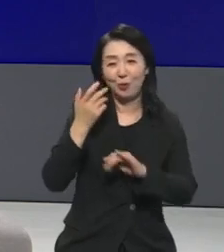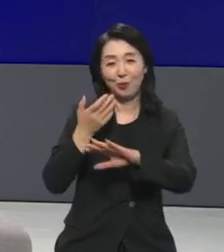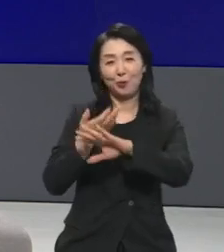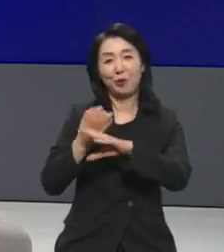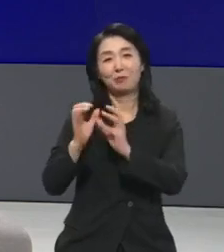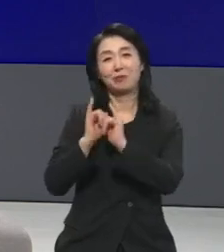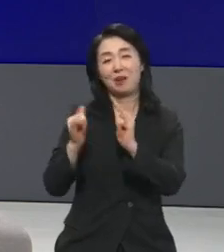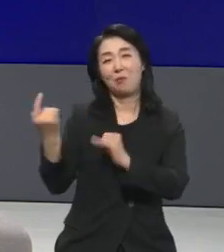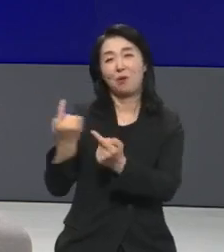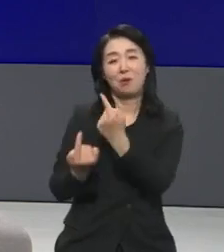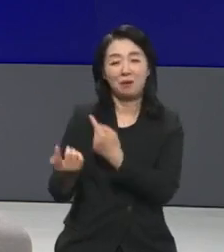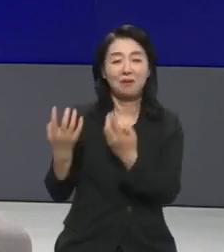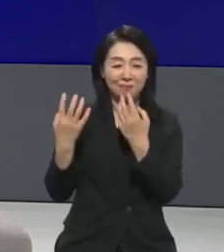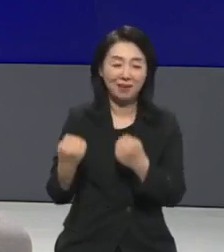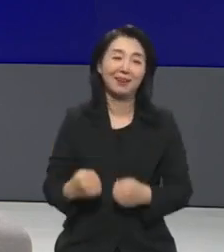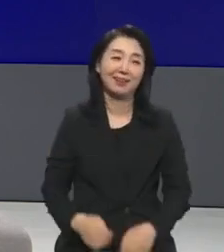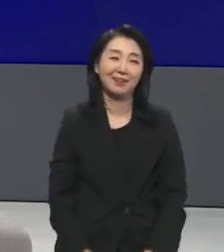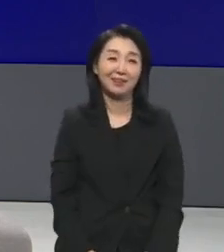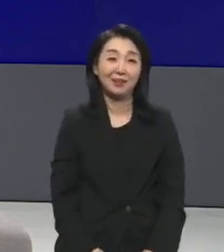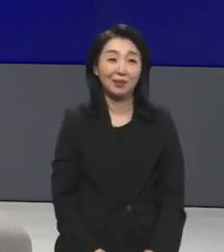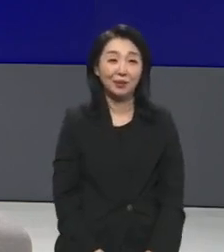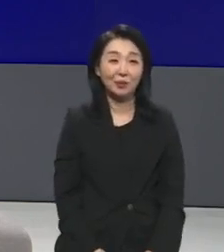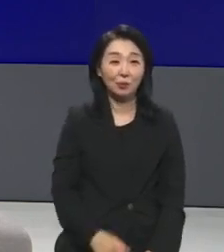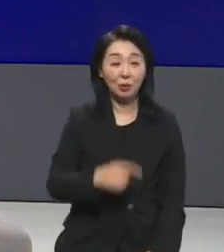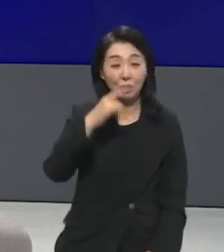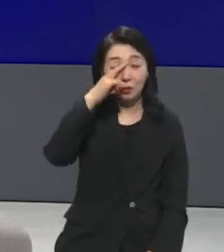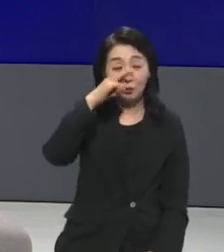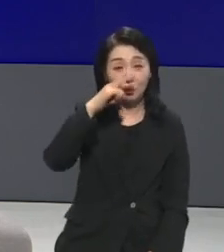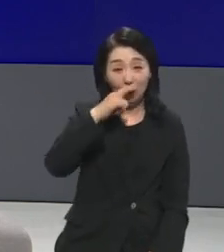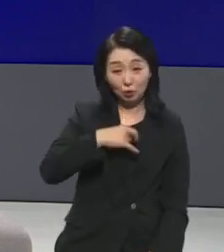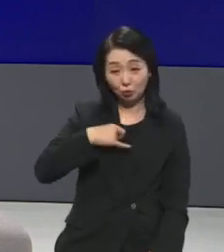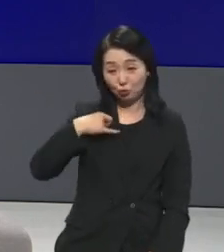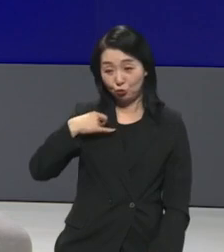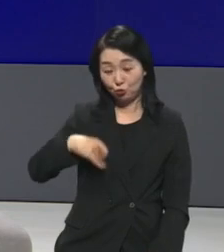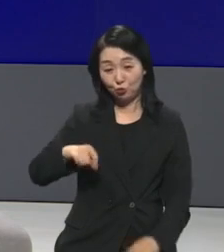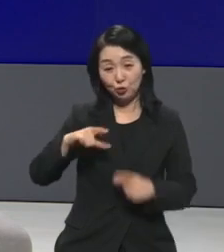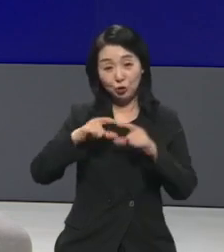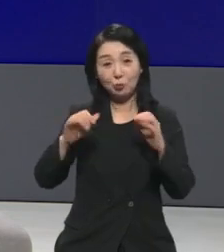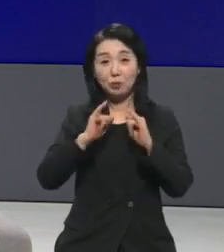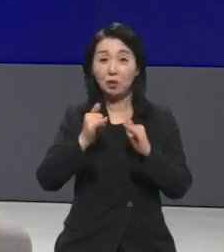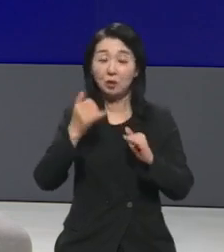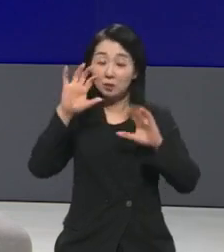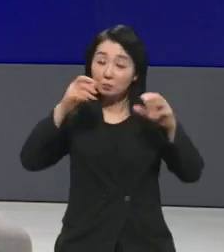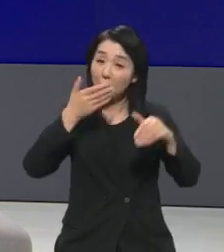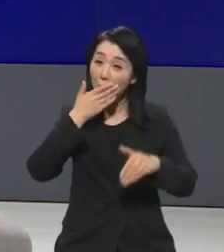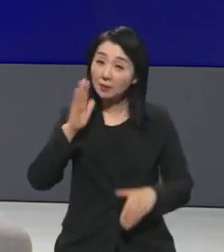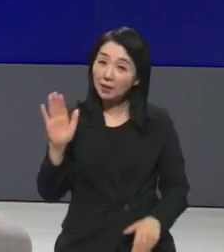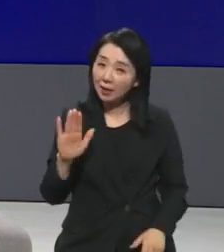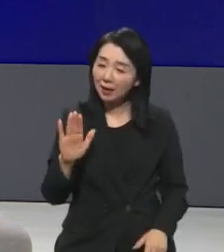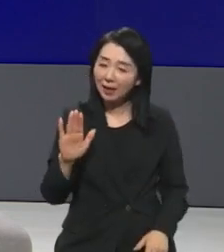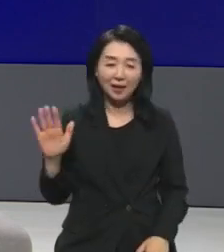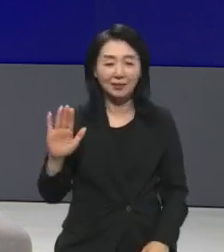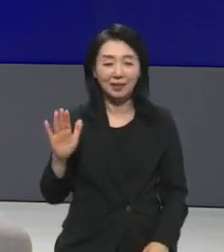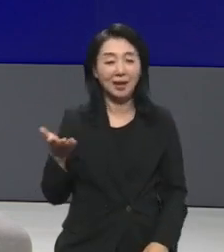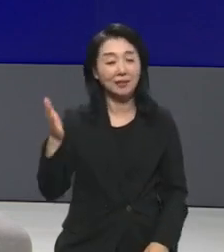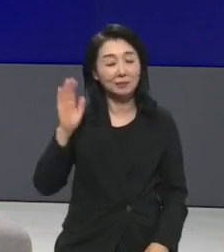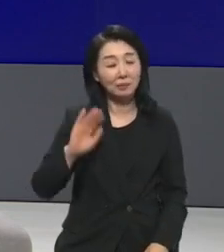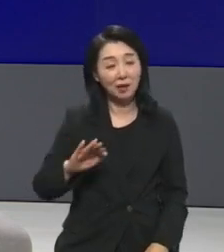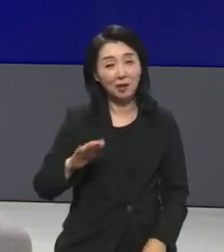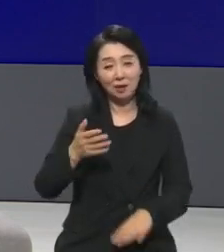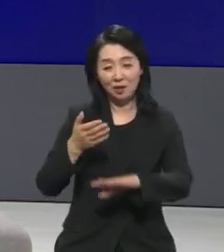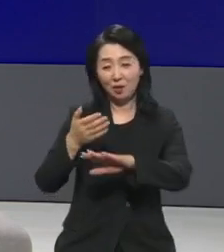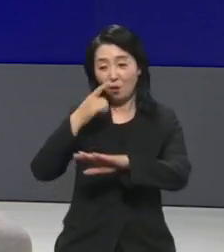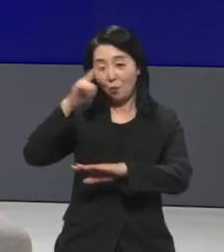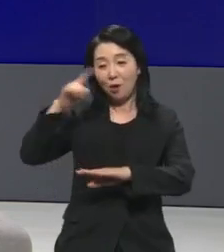서양인이? 김밥집에요. 그럼 뭐 동양인, 뭐 중국인, 일본인들은 김밥을 잘 안 먹나요? 뭐 꼭 그런 건 아니겠지만 서양인들이